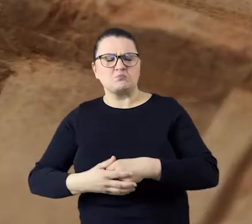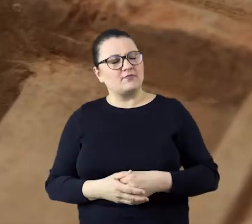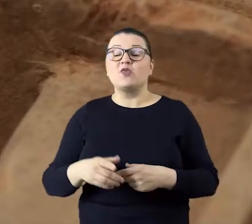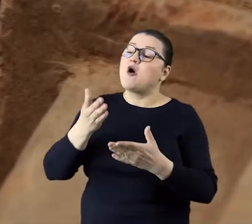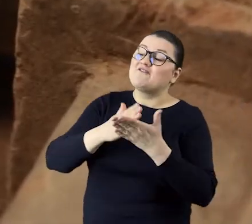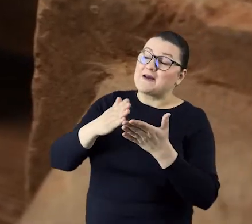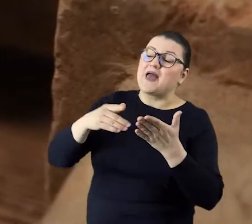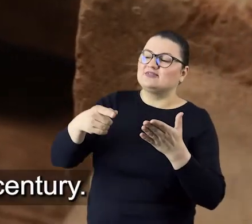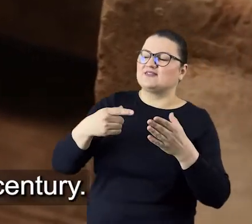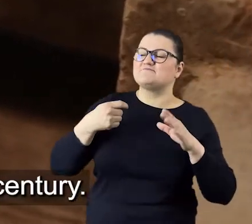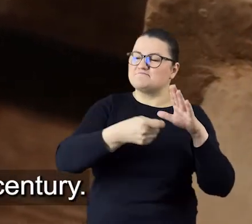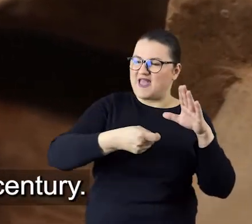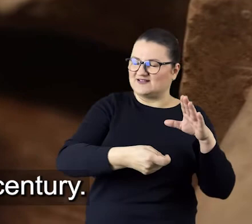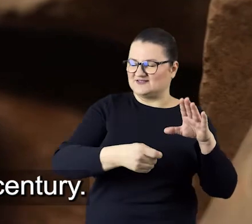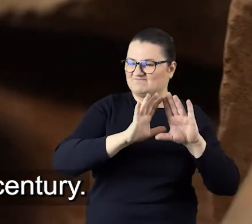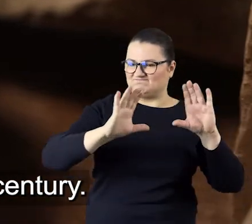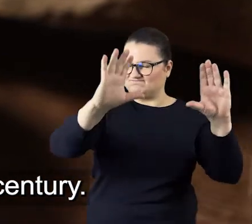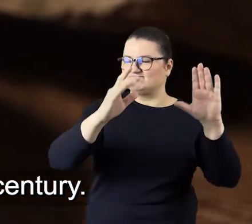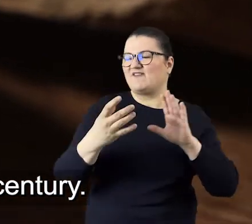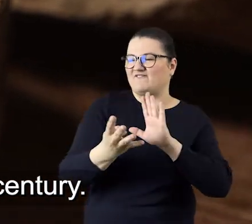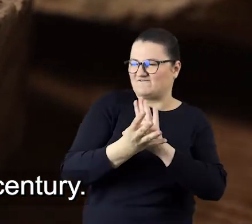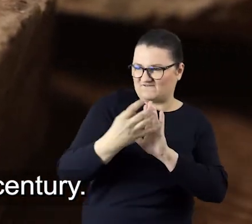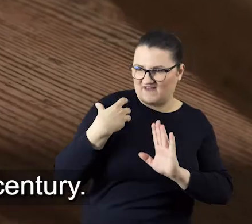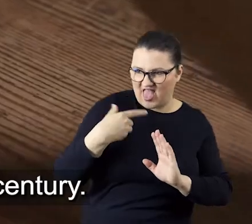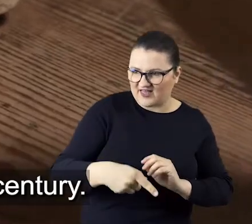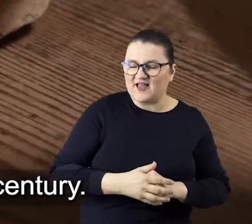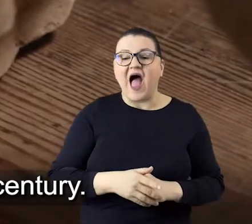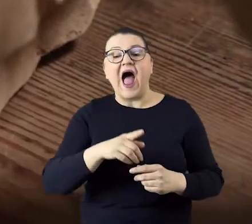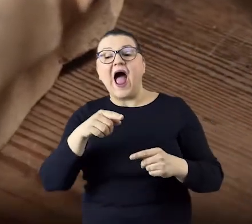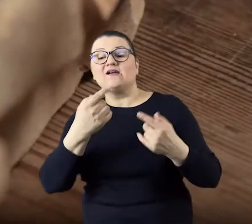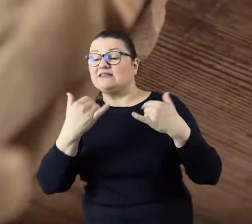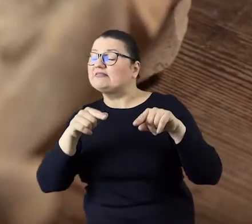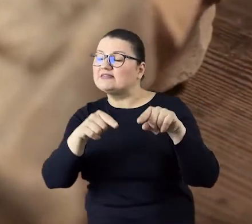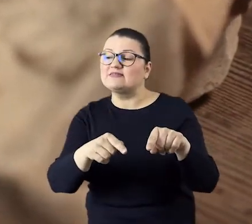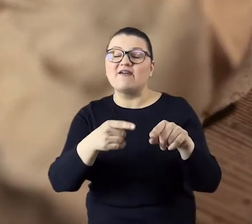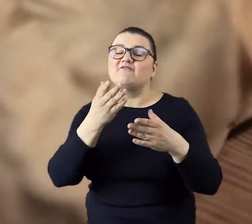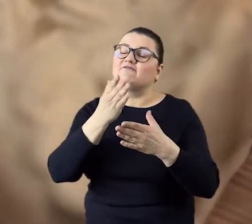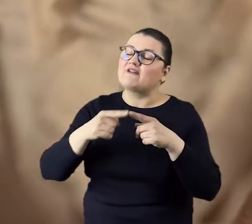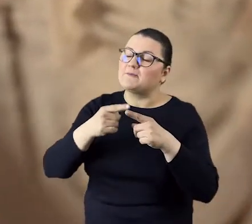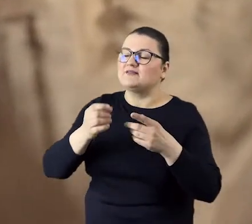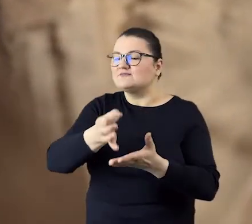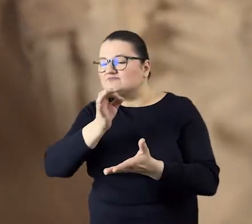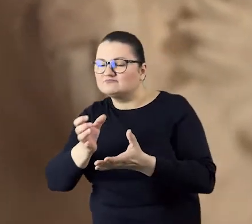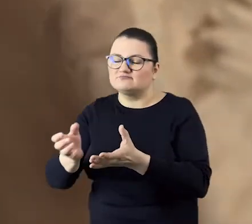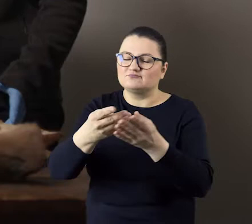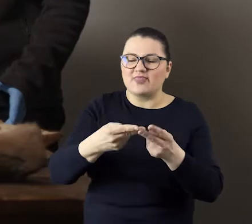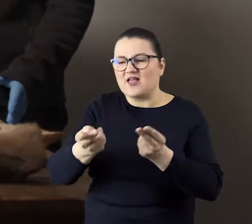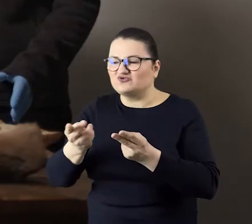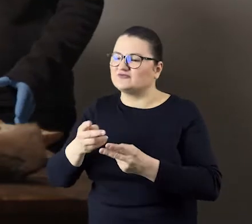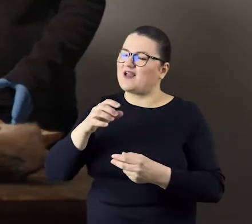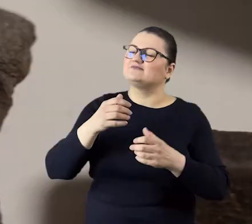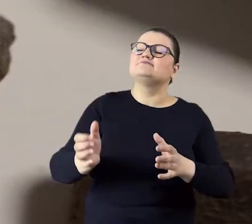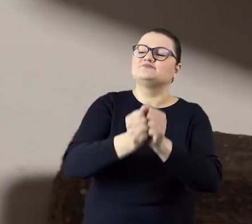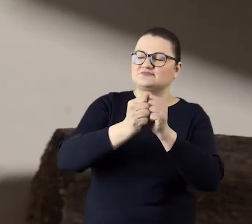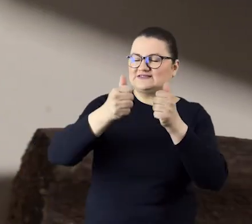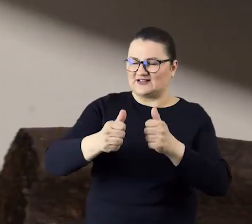to co to jest? To są fragmenty pieca kaflowego z XIX wieku. Natomiast tutaj mamy fragmenty ceramiki znalezionej na